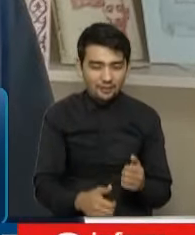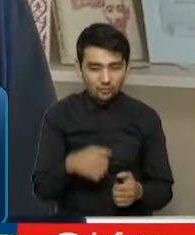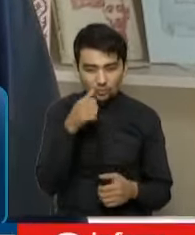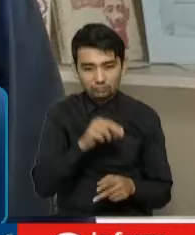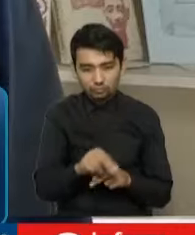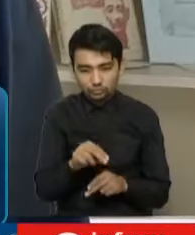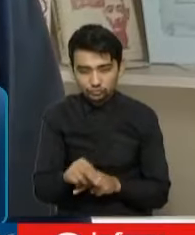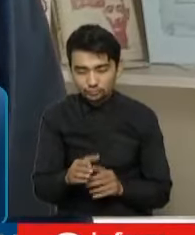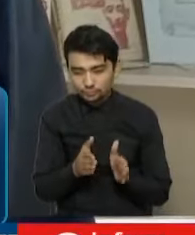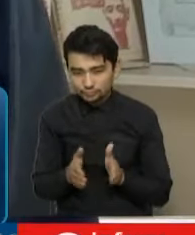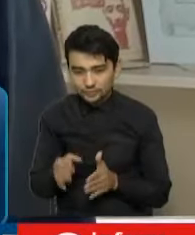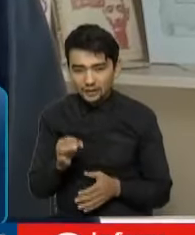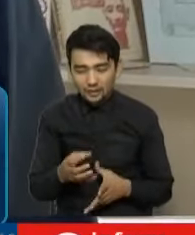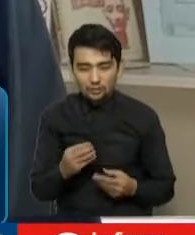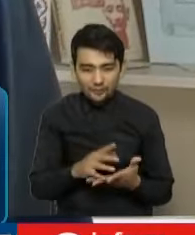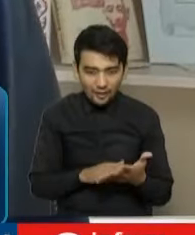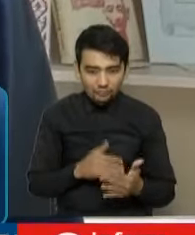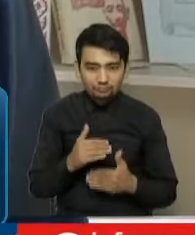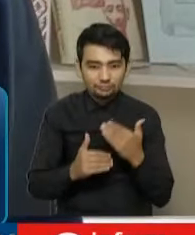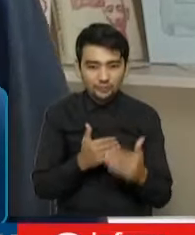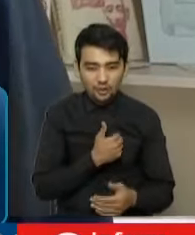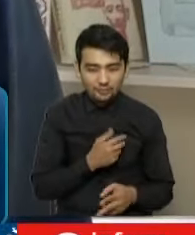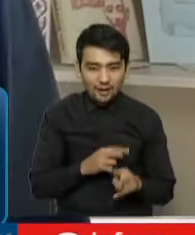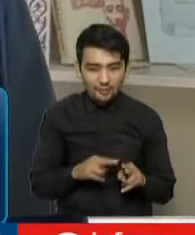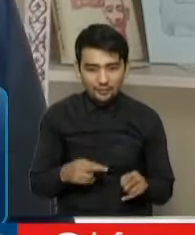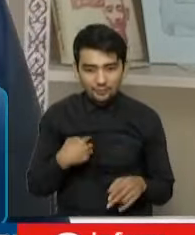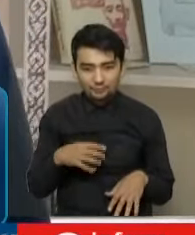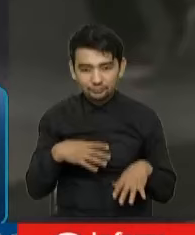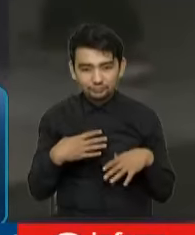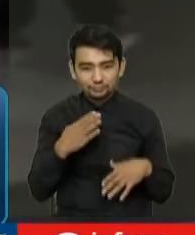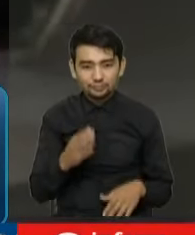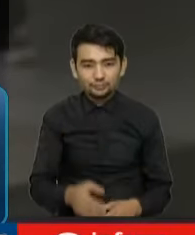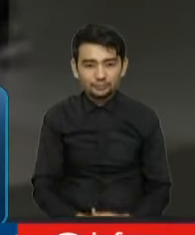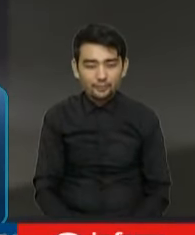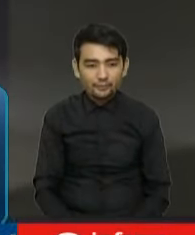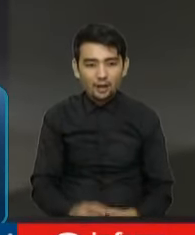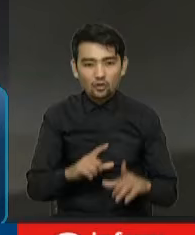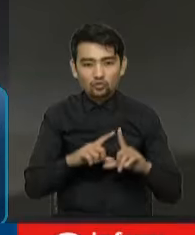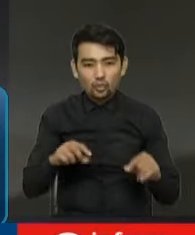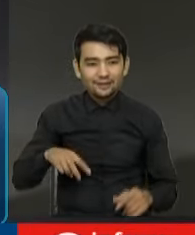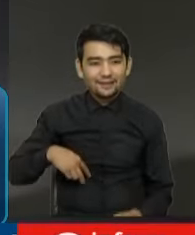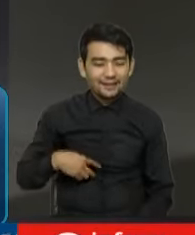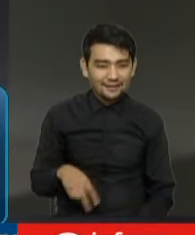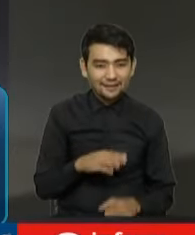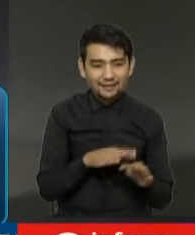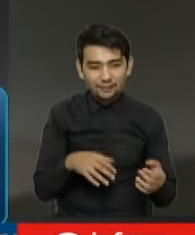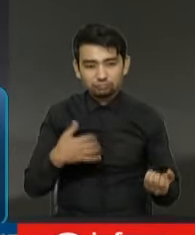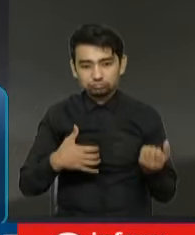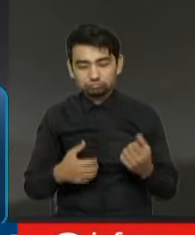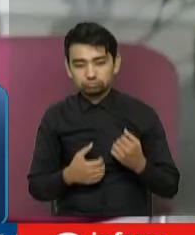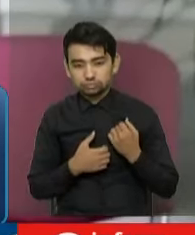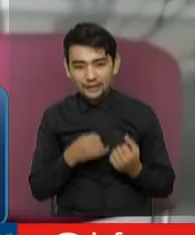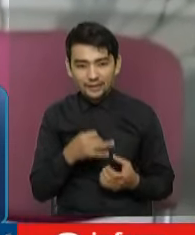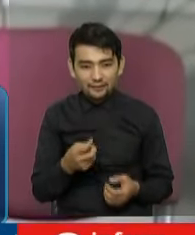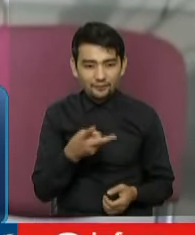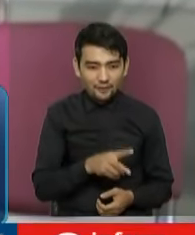реттеп, одан әрі жақсартып, осындай шараларға біз дайындала береміз. Ал мектеп директоры оқушылар домбыра ұстап, кем дегенде 2